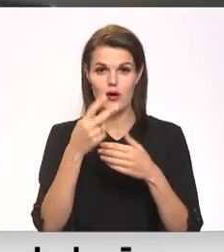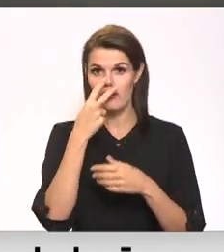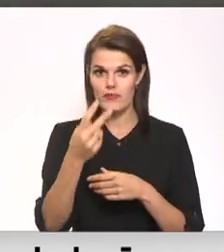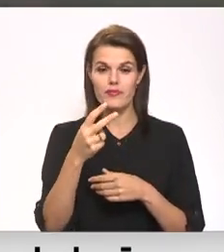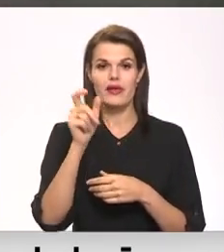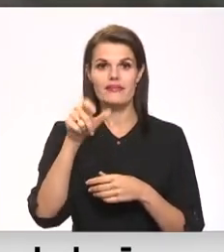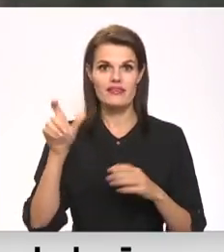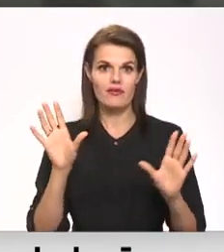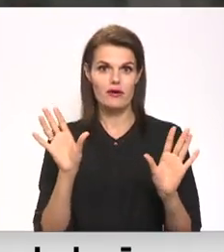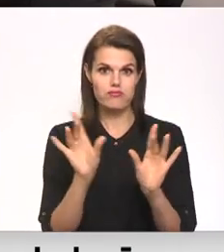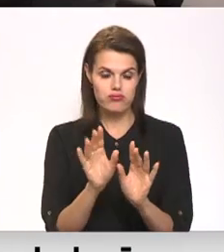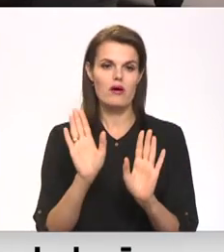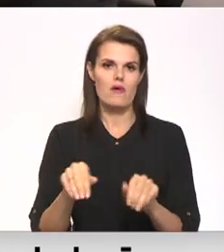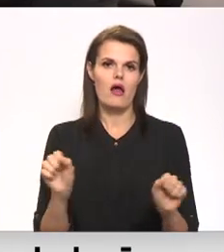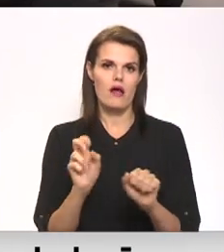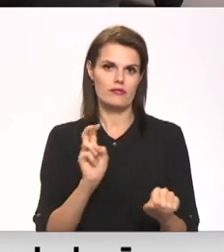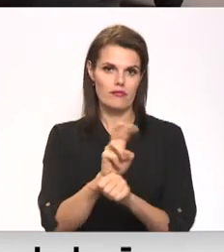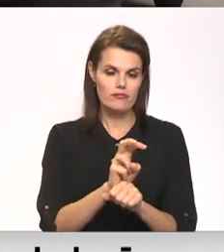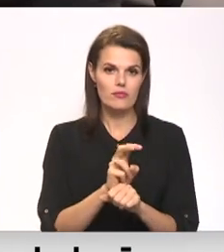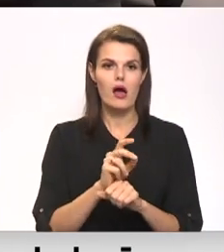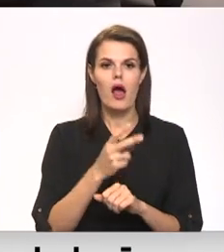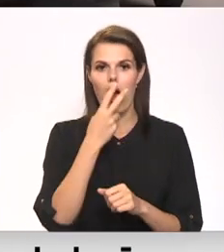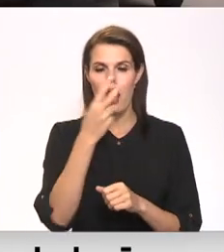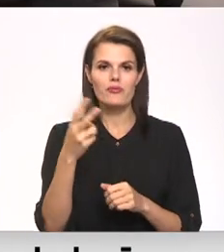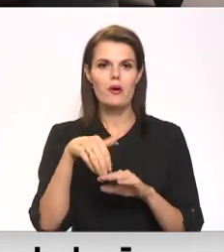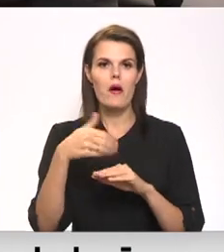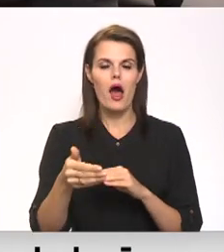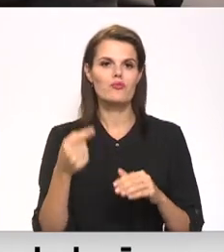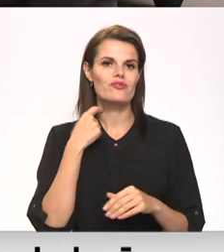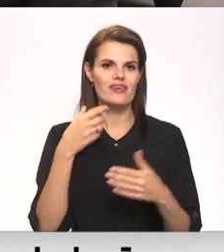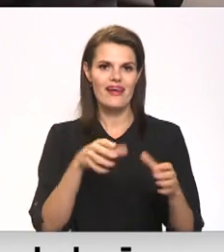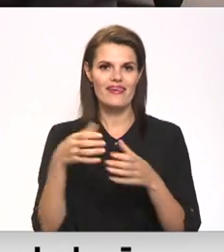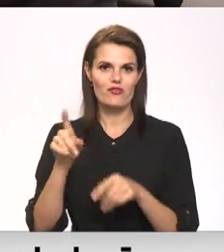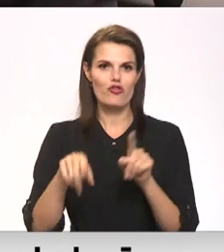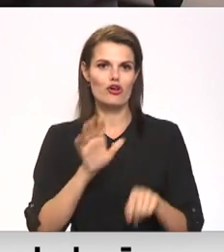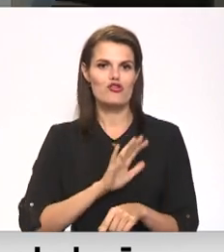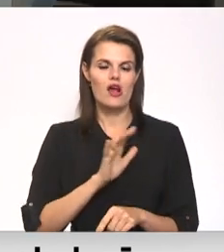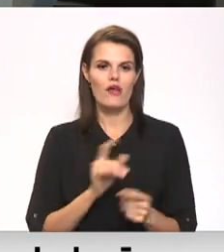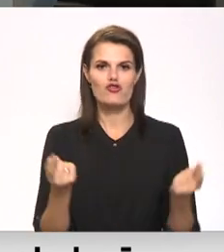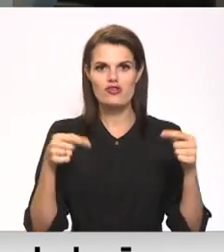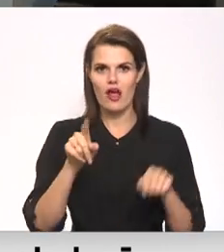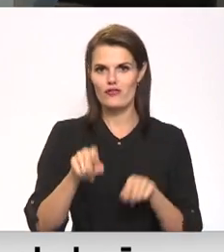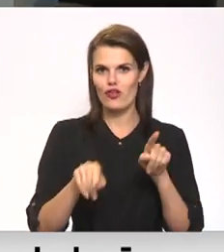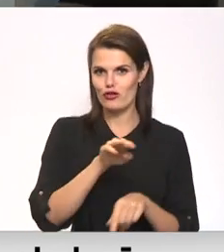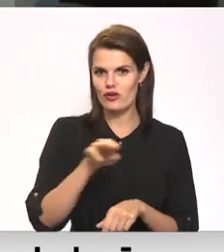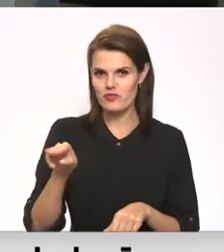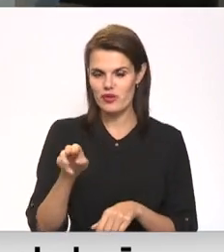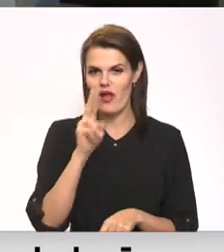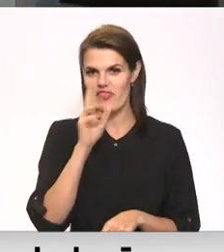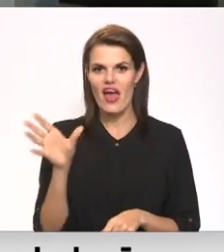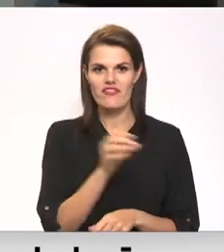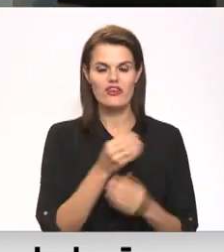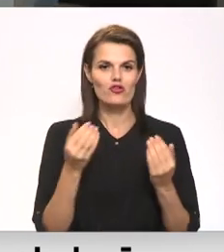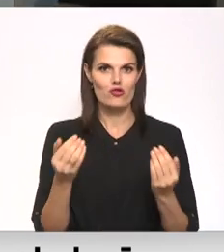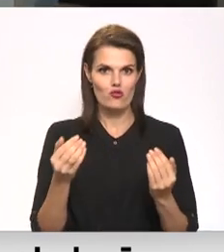kāds cilvēku skaits tā kā mazinās. Apskatot mazākus iecirkņus ārpus Rīgas, dažos gaidīšanas laiks ir tikai dažas minūtes. Ne visi šodien